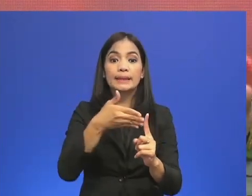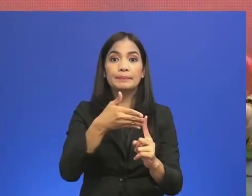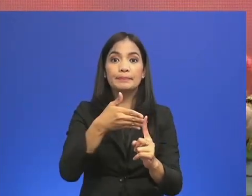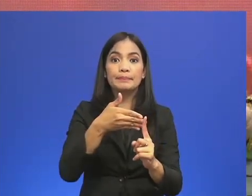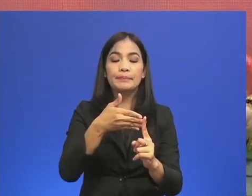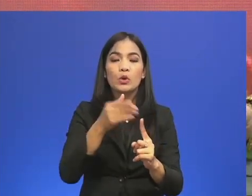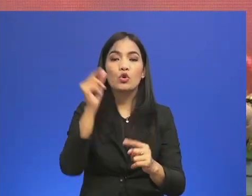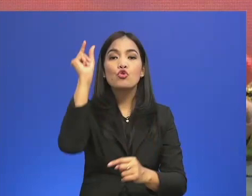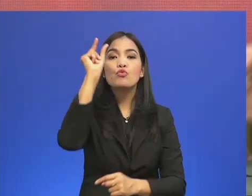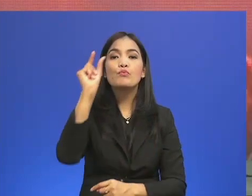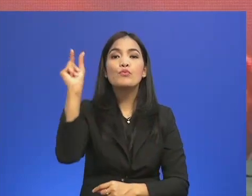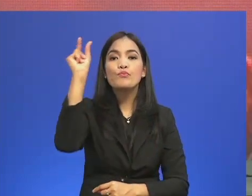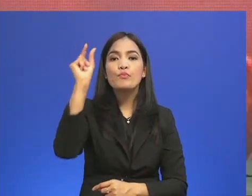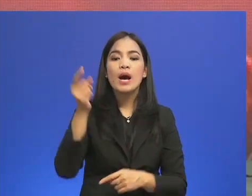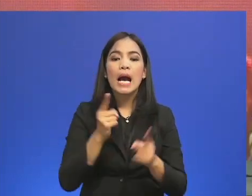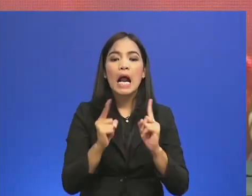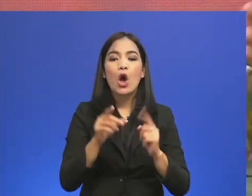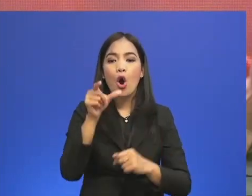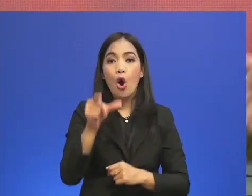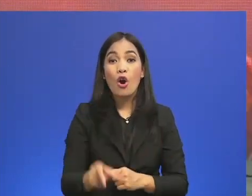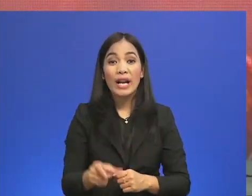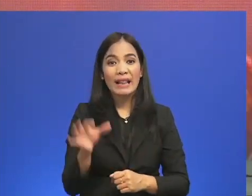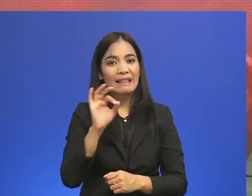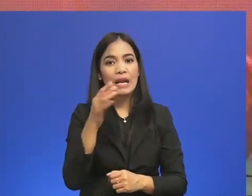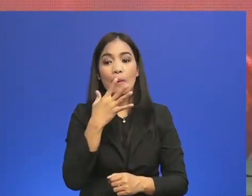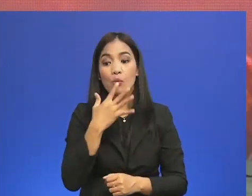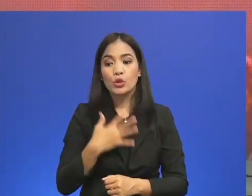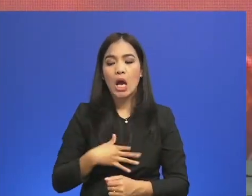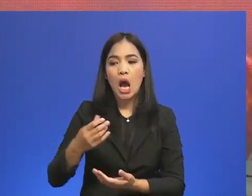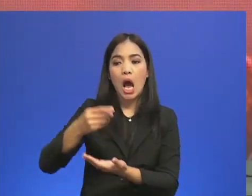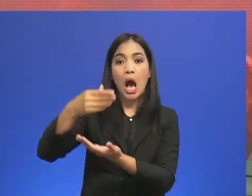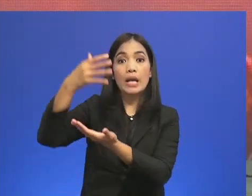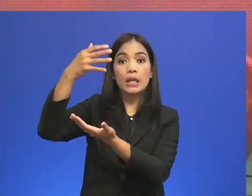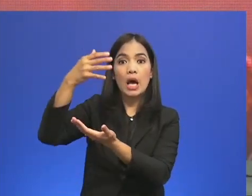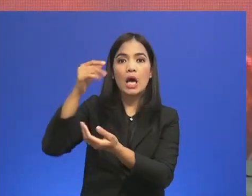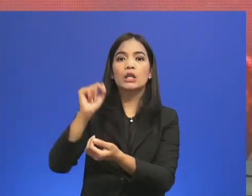umum, kalau orang tidak berharta itu miskin.